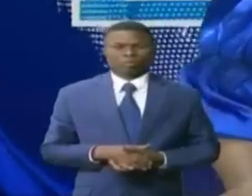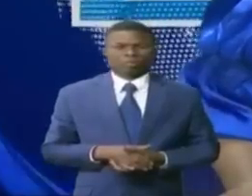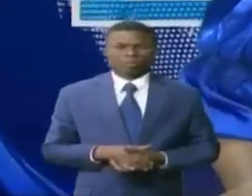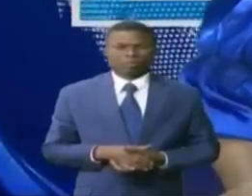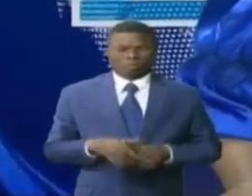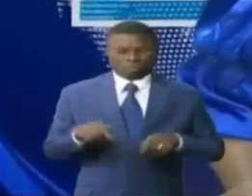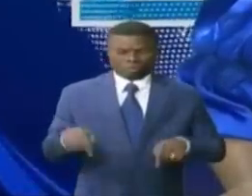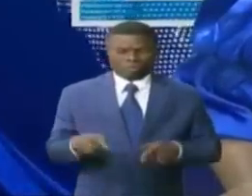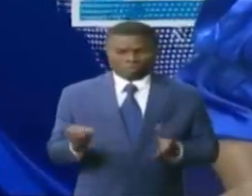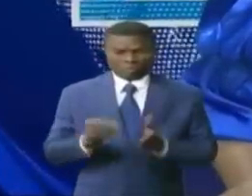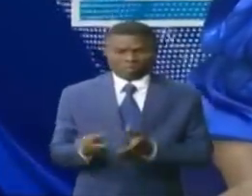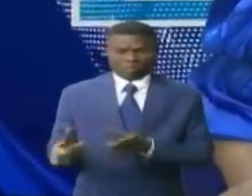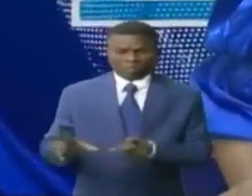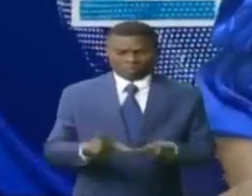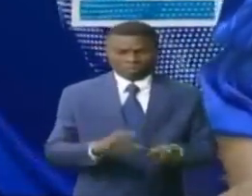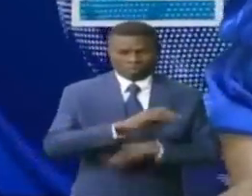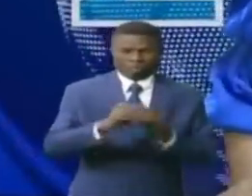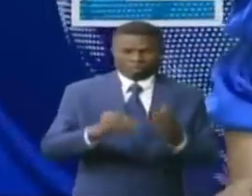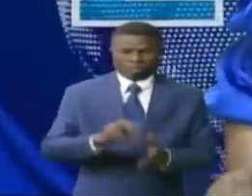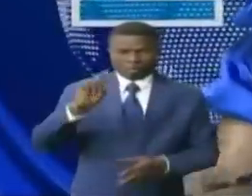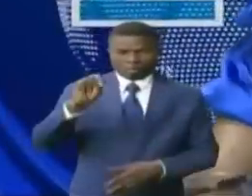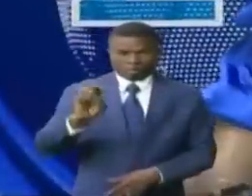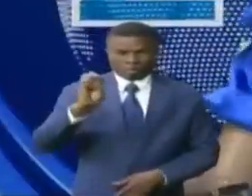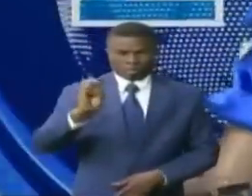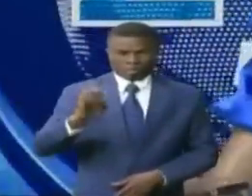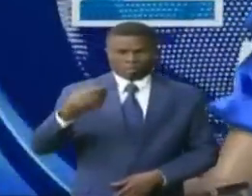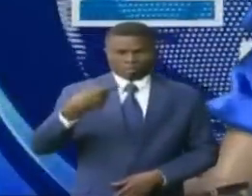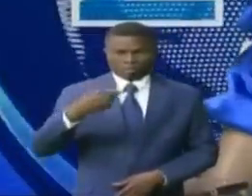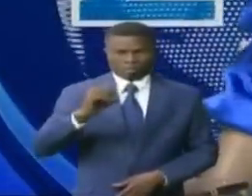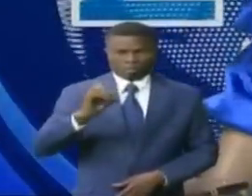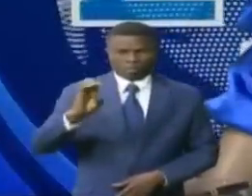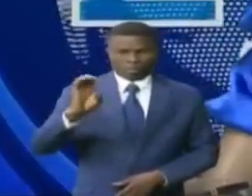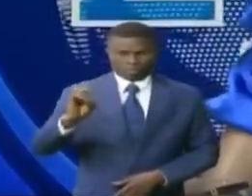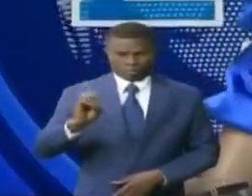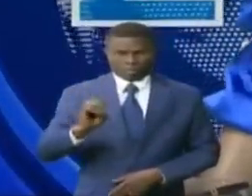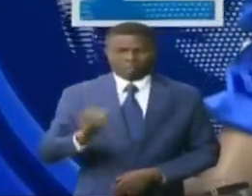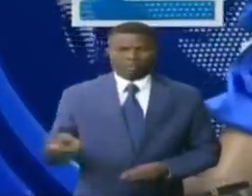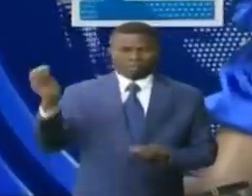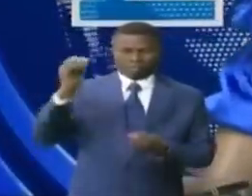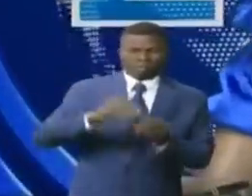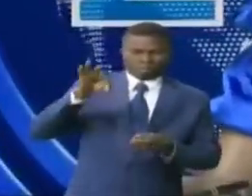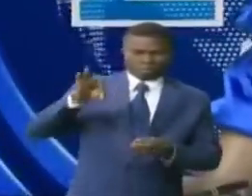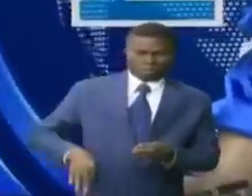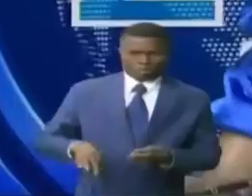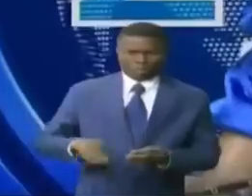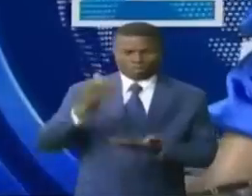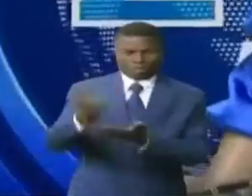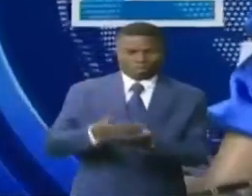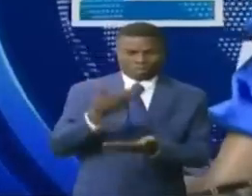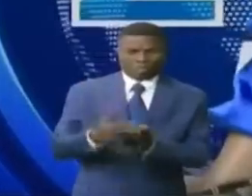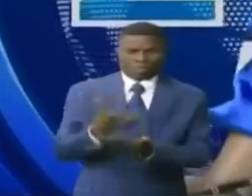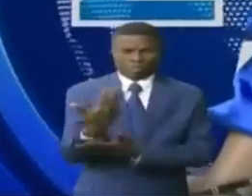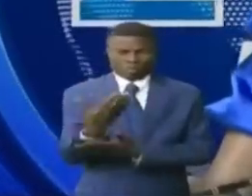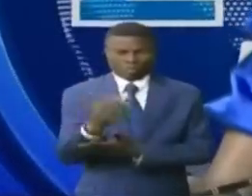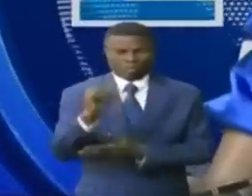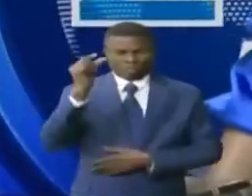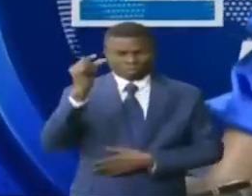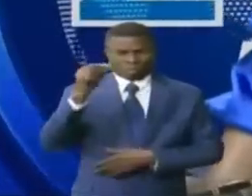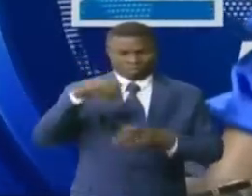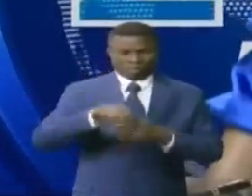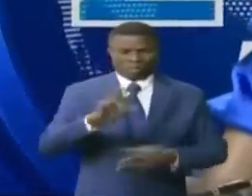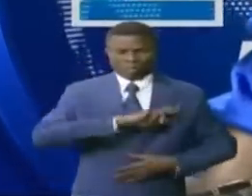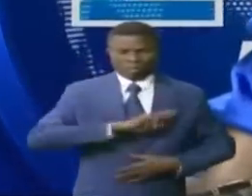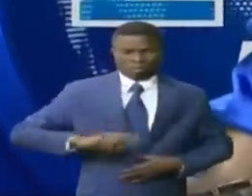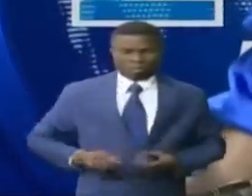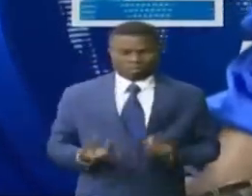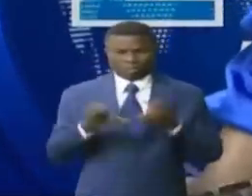Restons au Lualaba, où le centre de négoce de Moussompo apporte une valeur ajoutée à l'exploitation artisanale des minerais en République